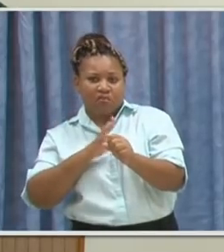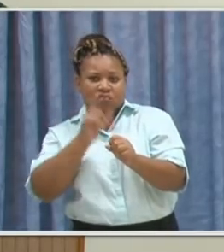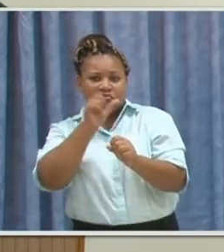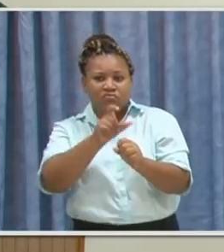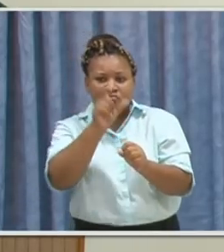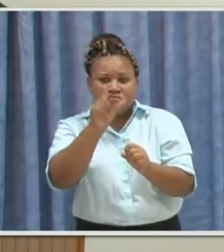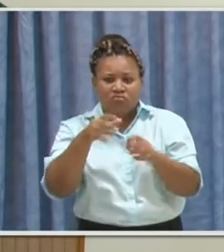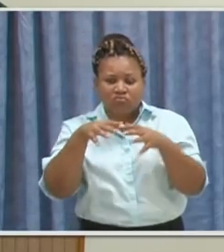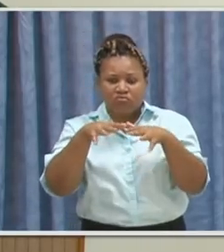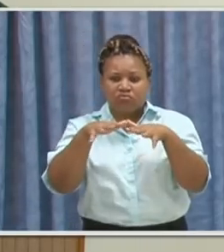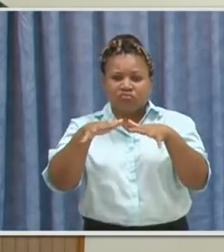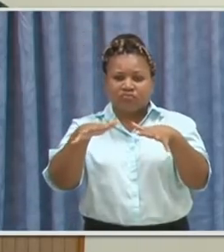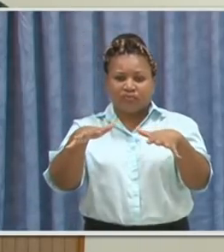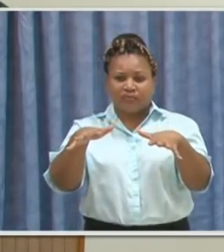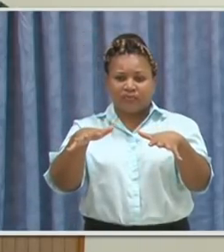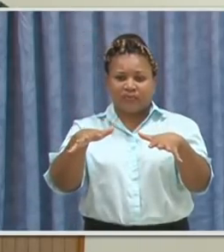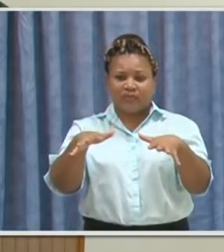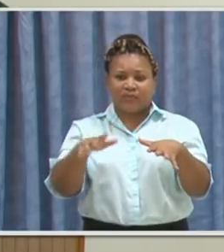wave.